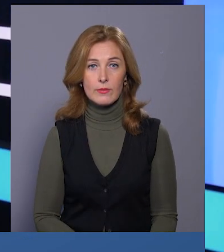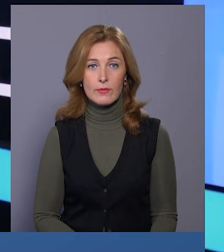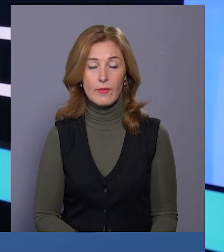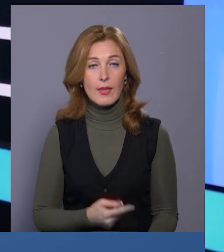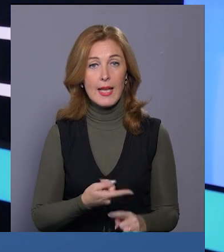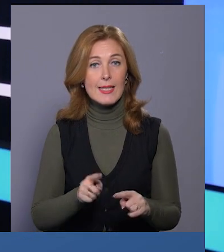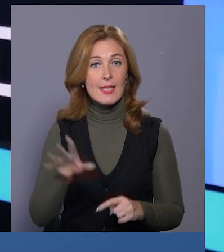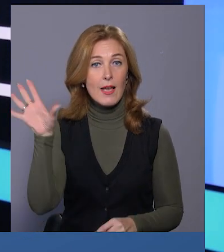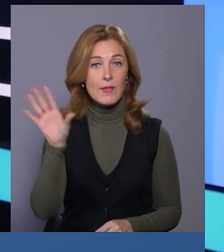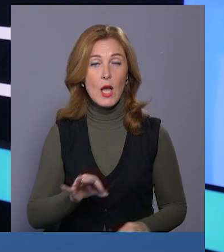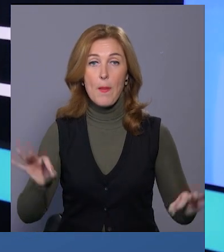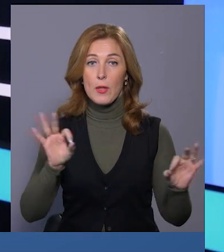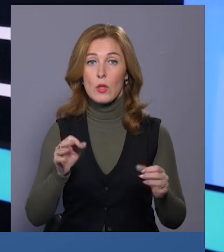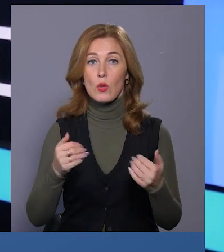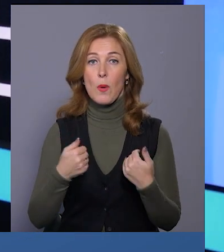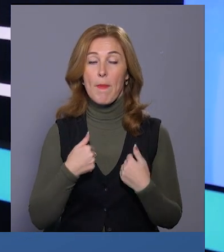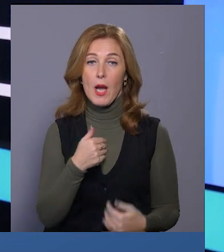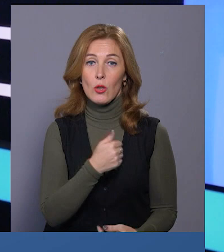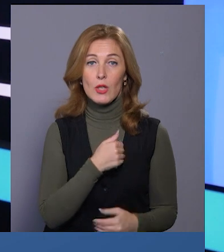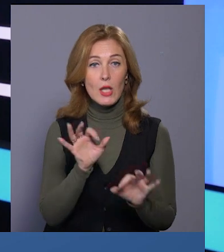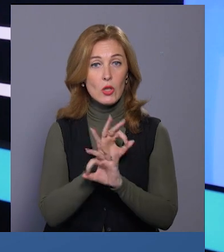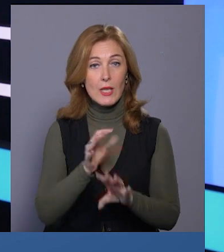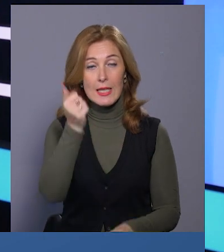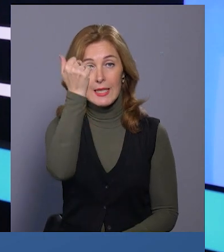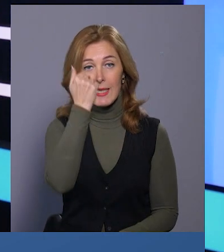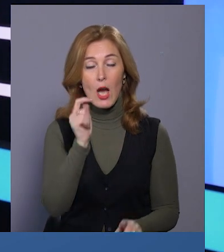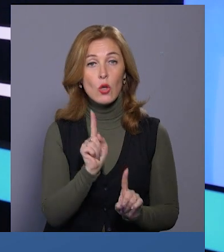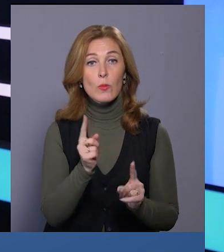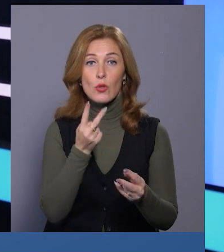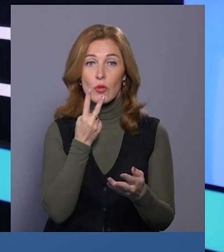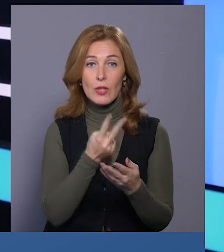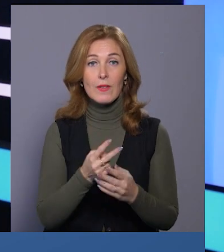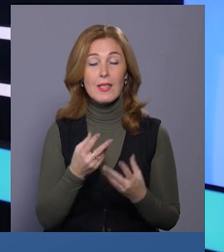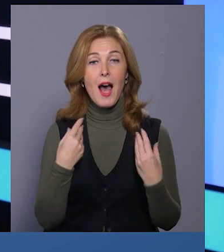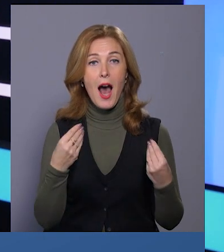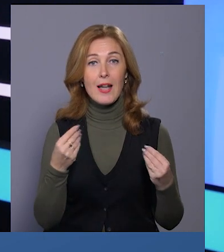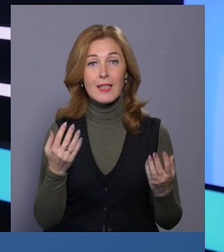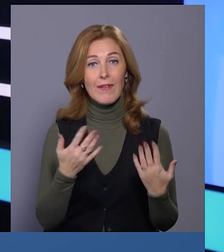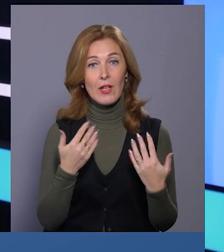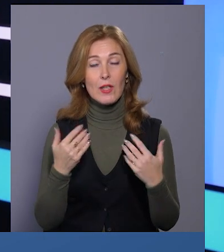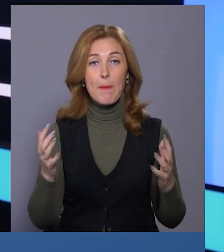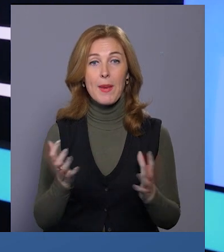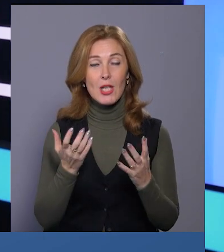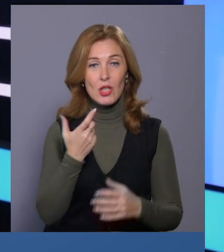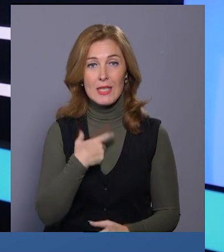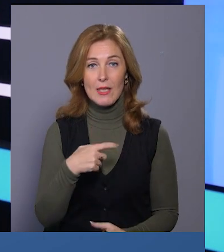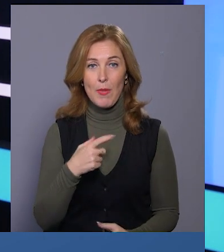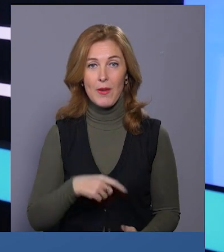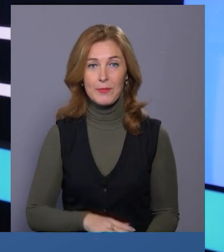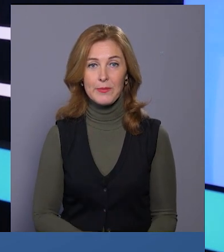Це все, про що ми хотіли розповісти вам сьогодні. Дякуємо, що дивитесь. Гарних вихідних. Бережіть себе.